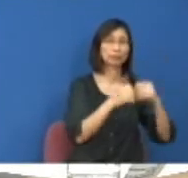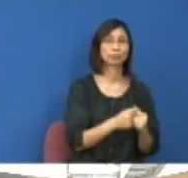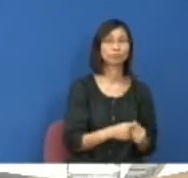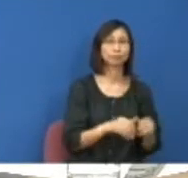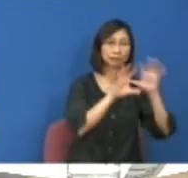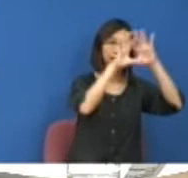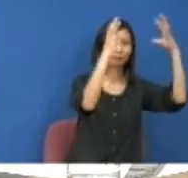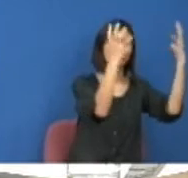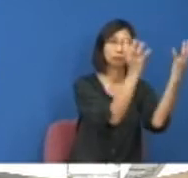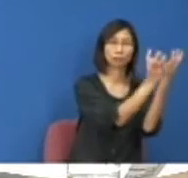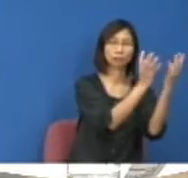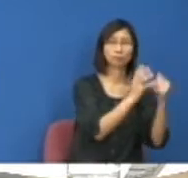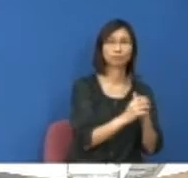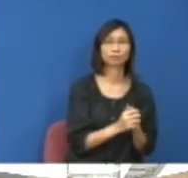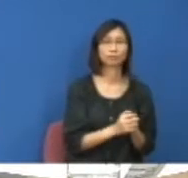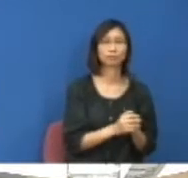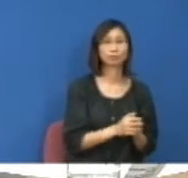級裏邊嘅嗰啲